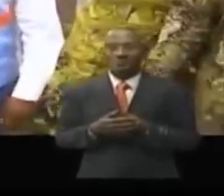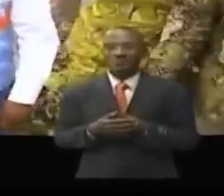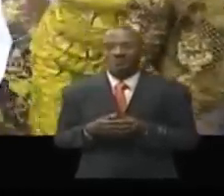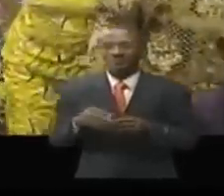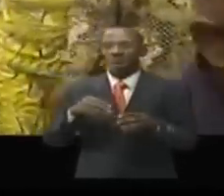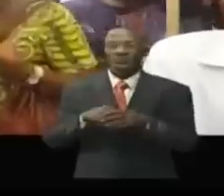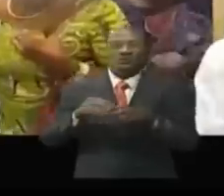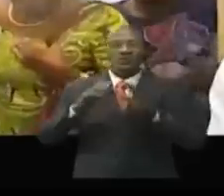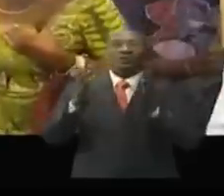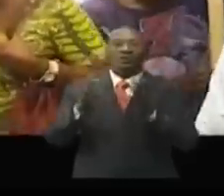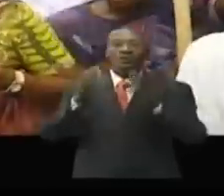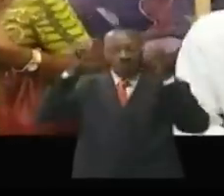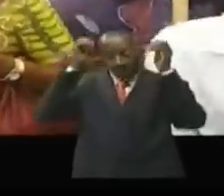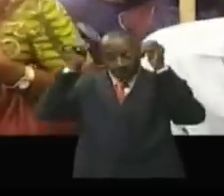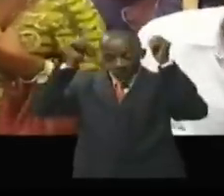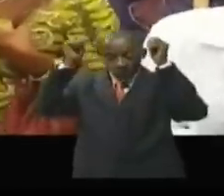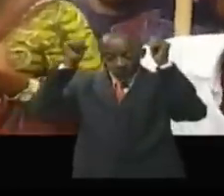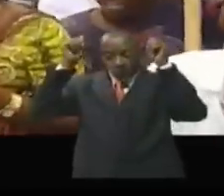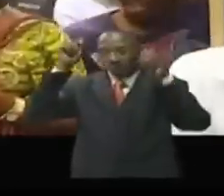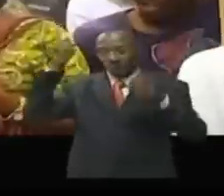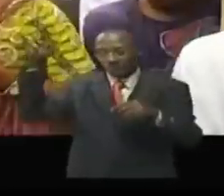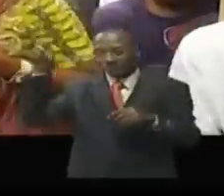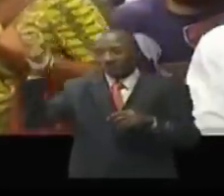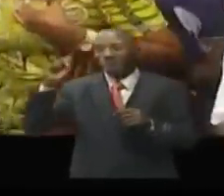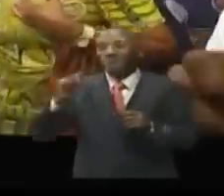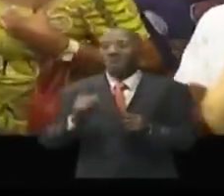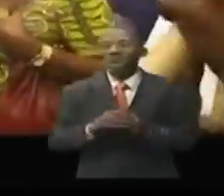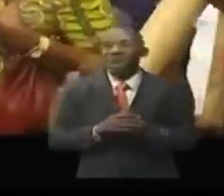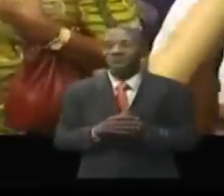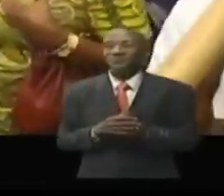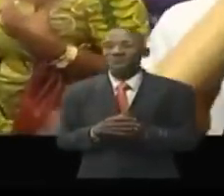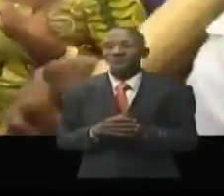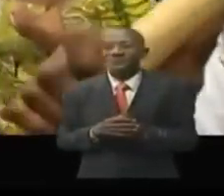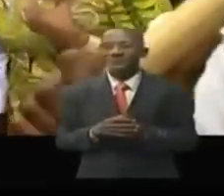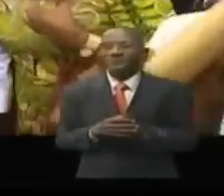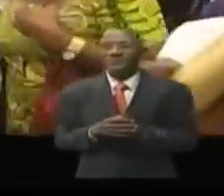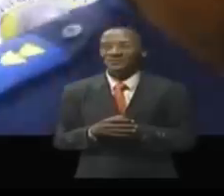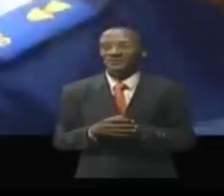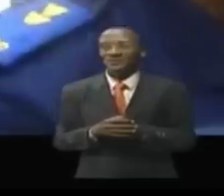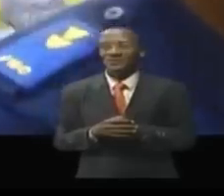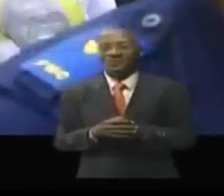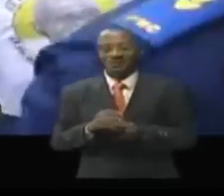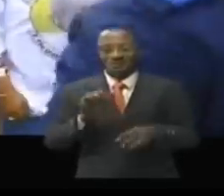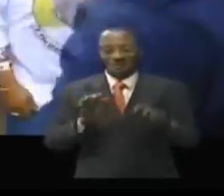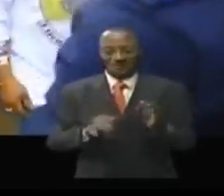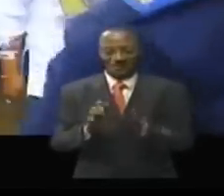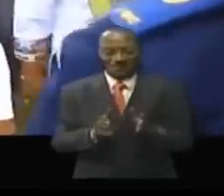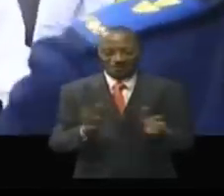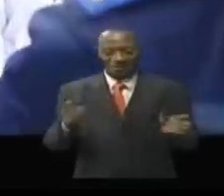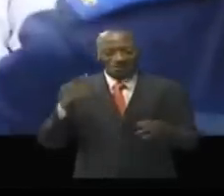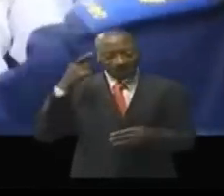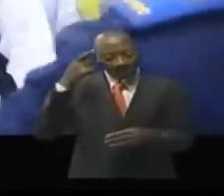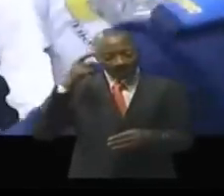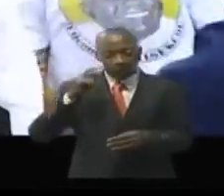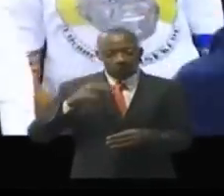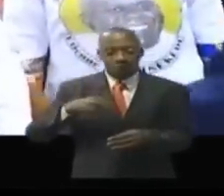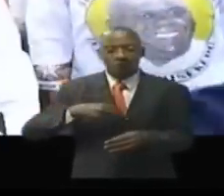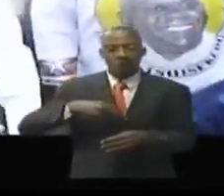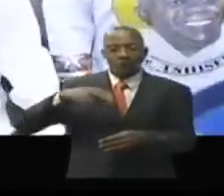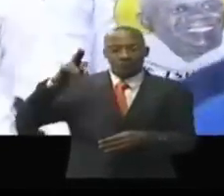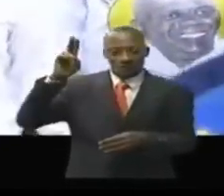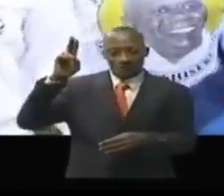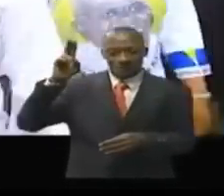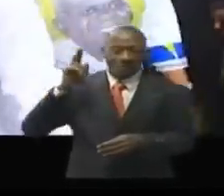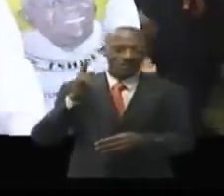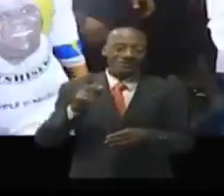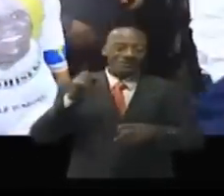quotidien du parti au pouvoir, Augustin Kabuya Chilumba, assisté de Dr Eteni Longondo, initiateur des CAP 2023, Tshisekedi